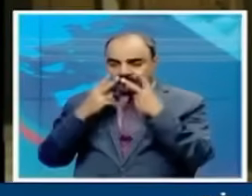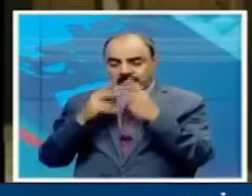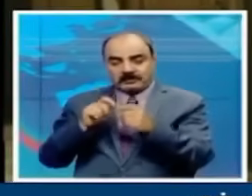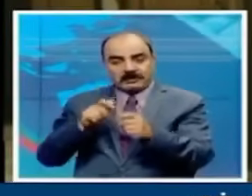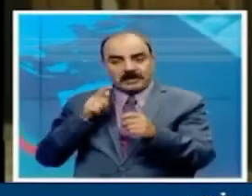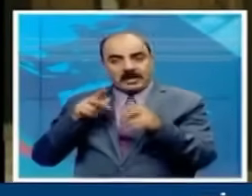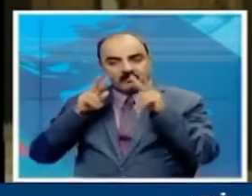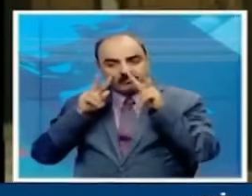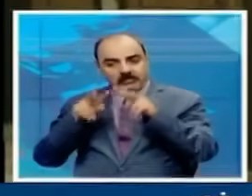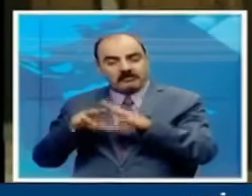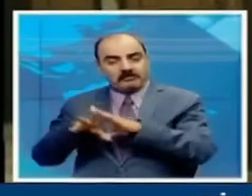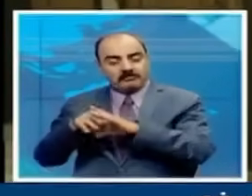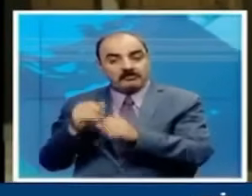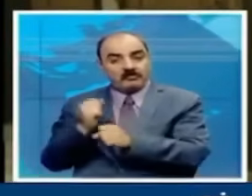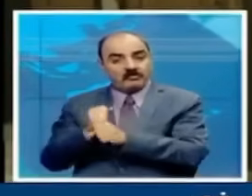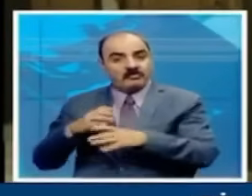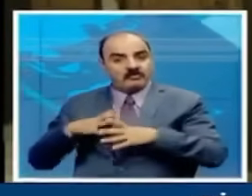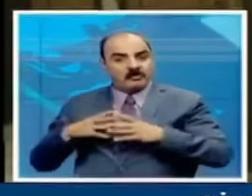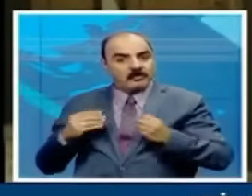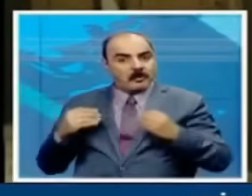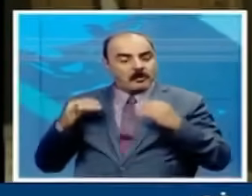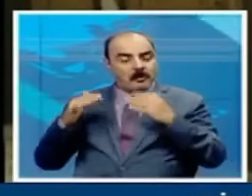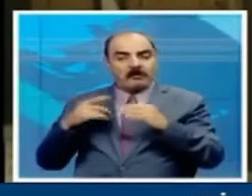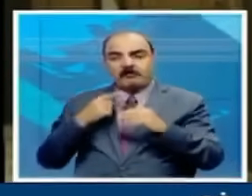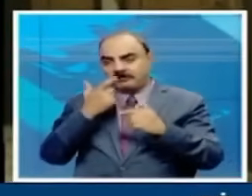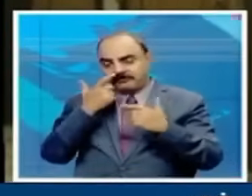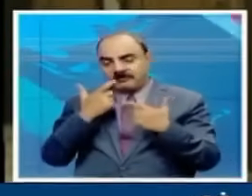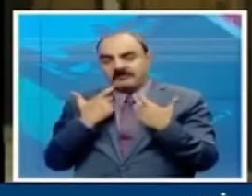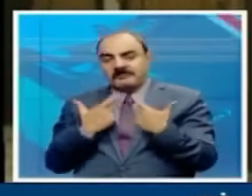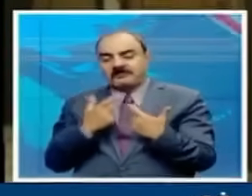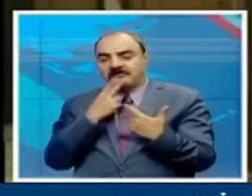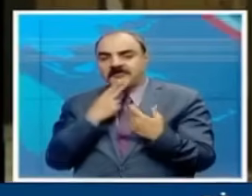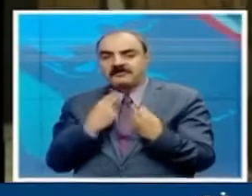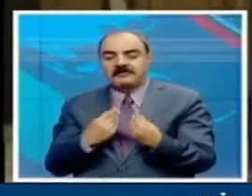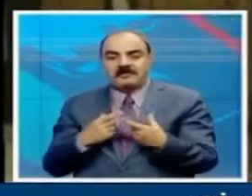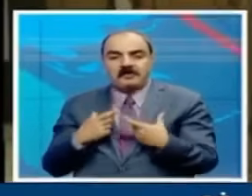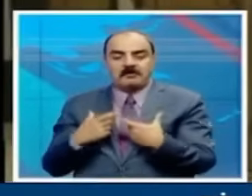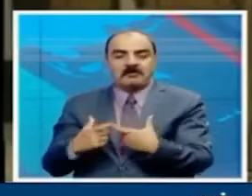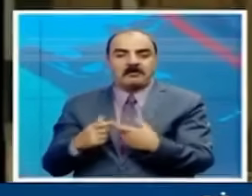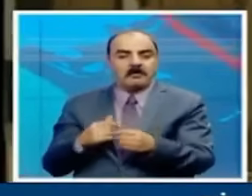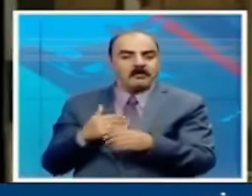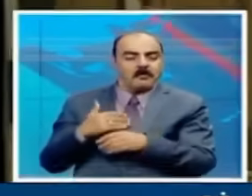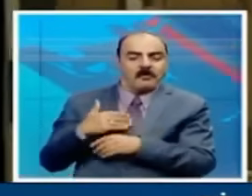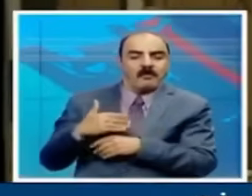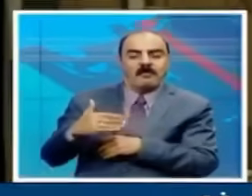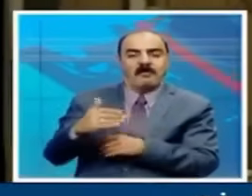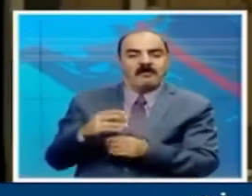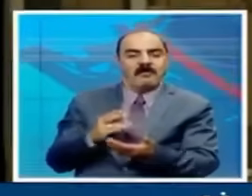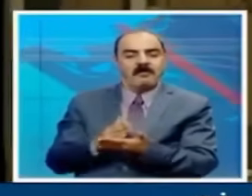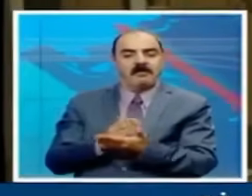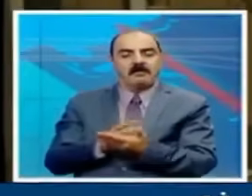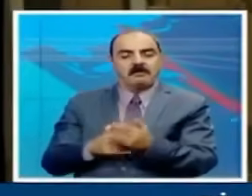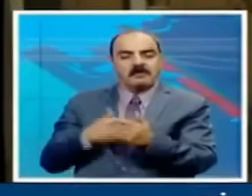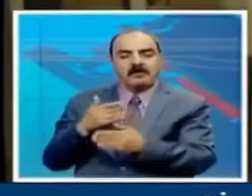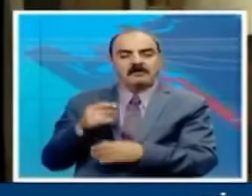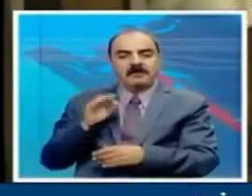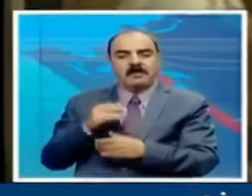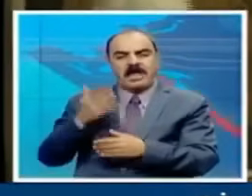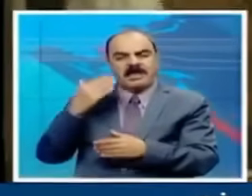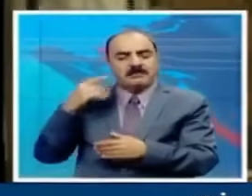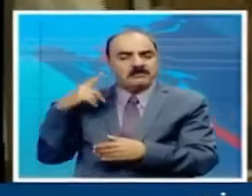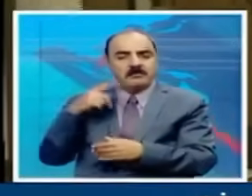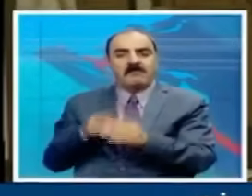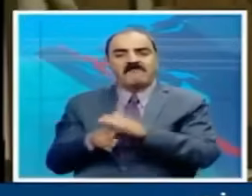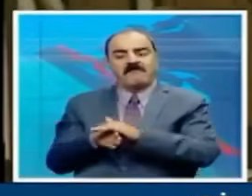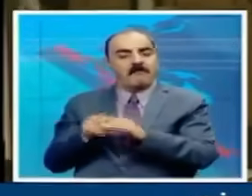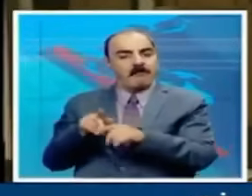السياحة وتشغل ناس، وفي نفس الوقت تحافظ على البيئة أكتر، لأن المحميات لما بتهمل ممكن يكون دوت ليه نتائج أسوأ من انها تستخدم